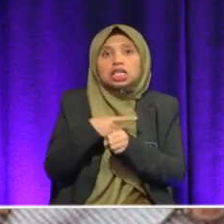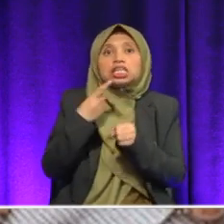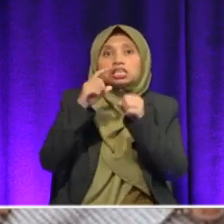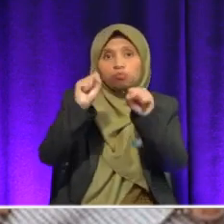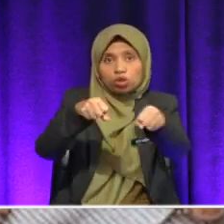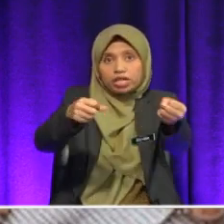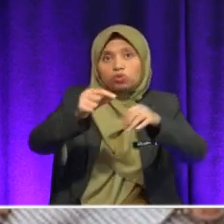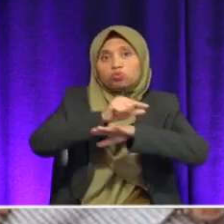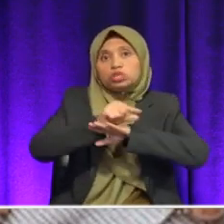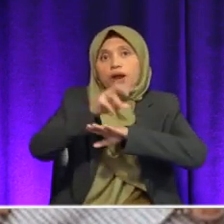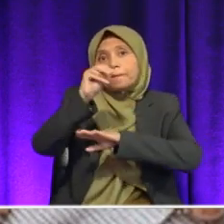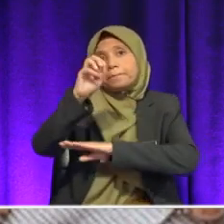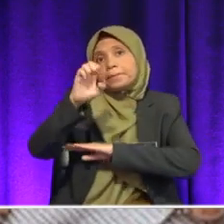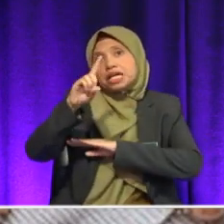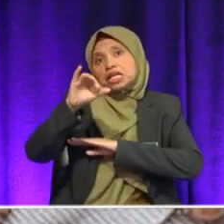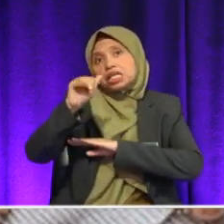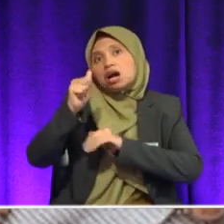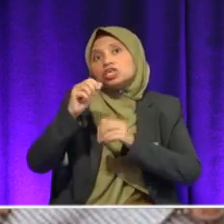meja-meja tertentu